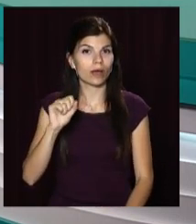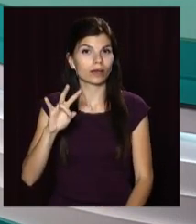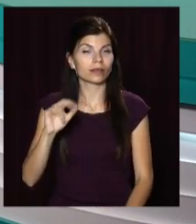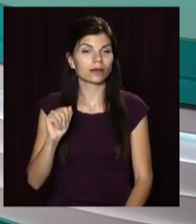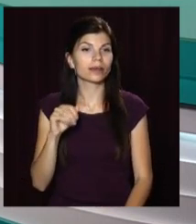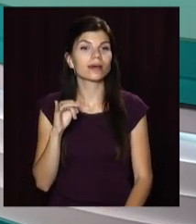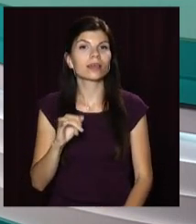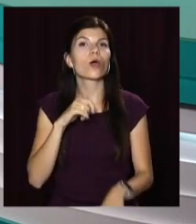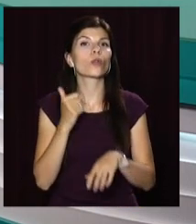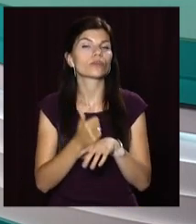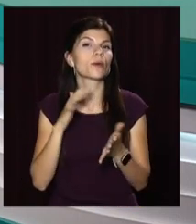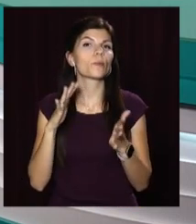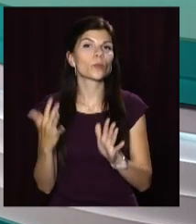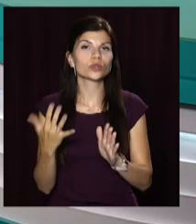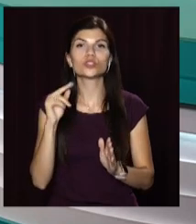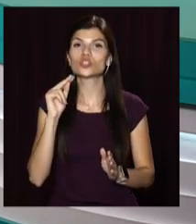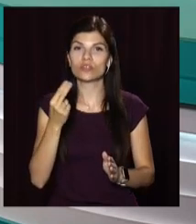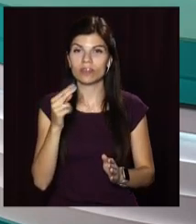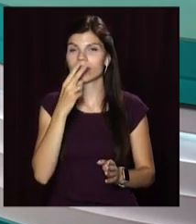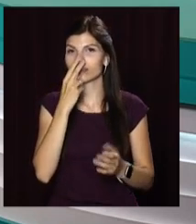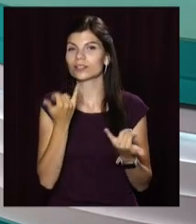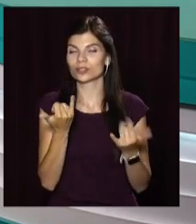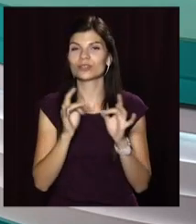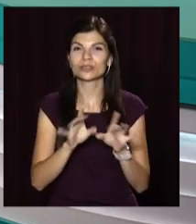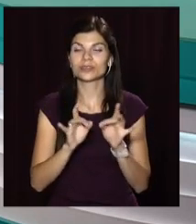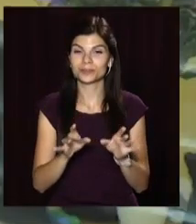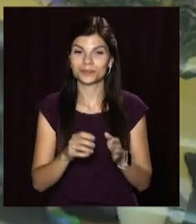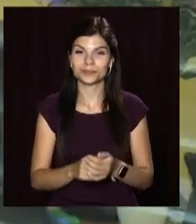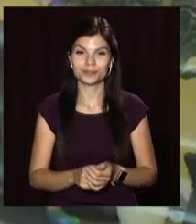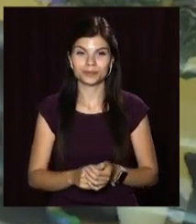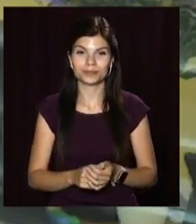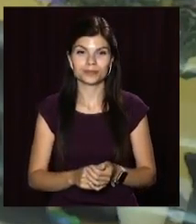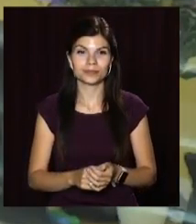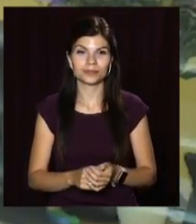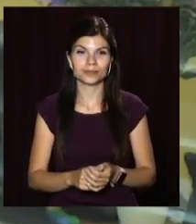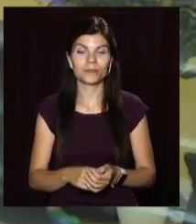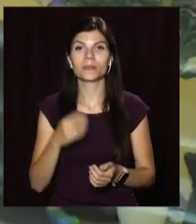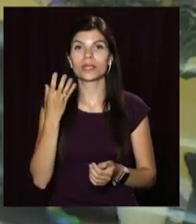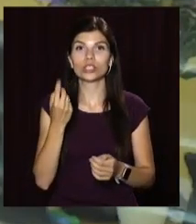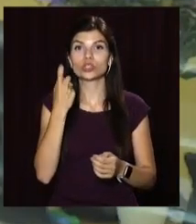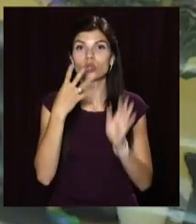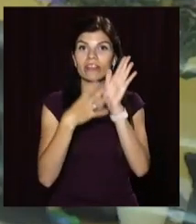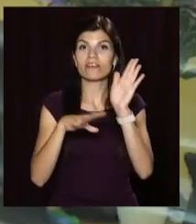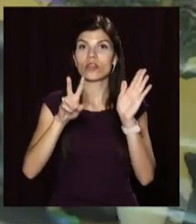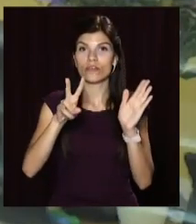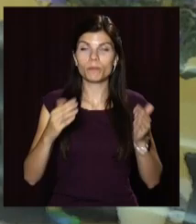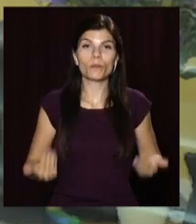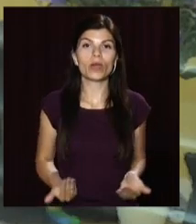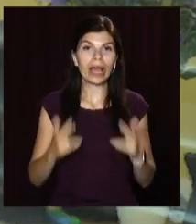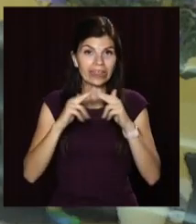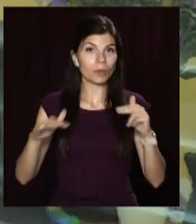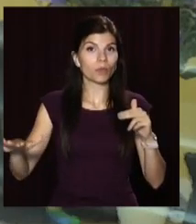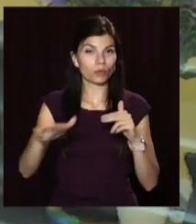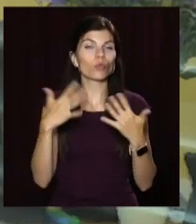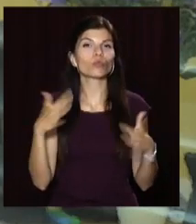Юліана Пуговкіна. І про головні події четверга дивіться просто зараз. Ще 192 мешканці